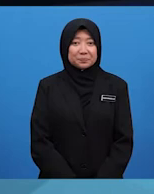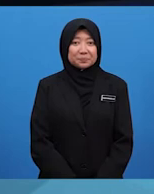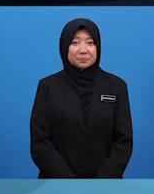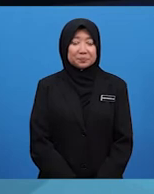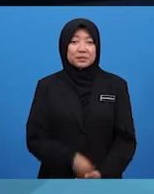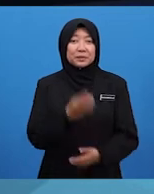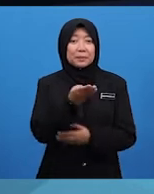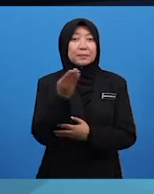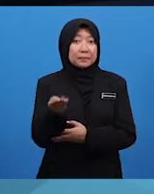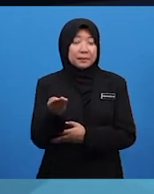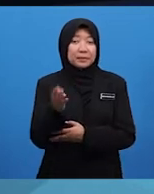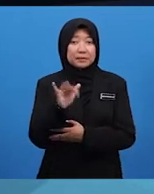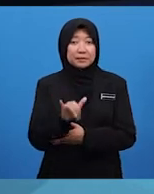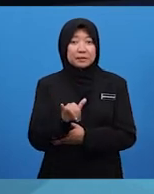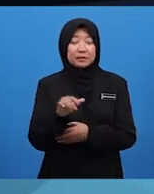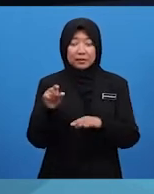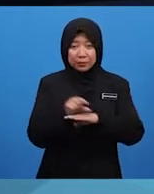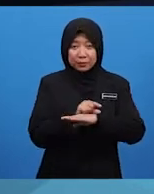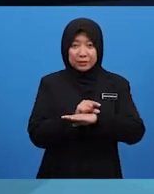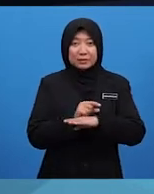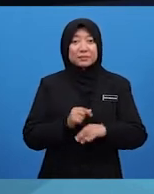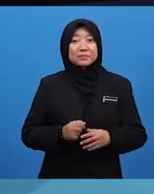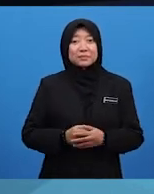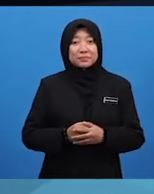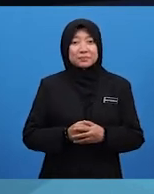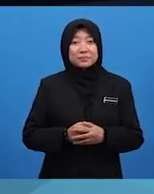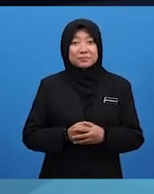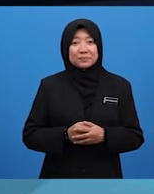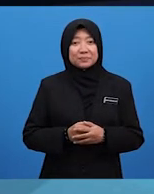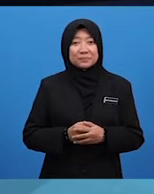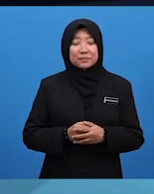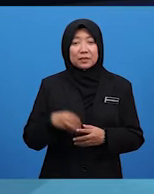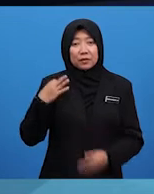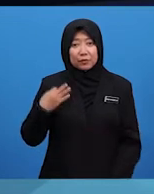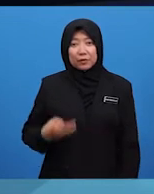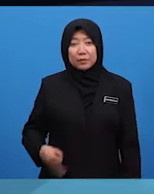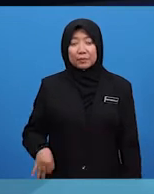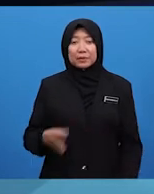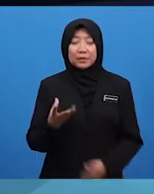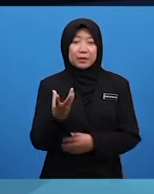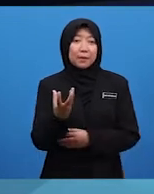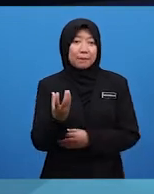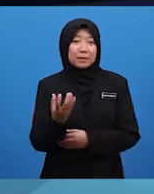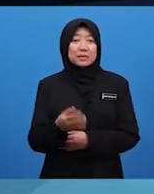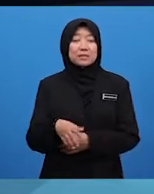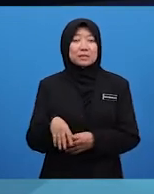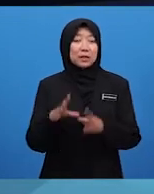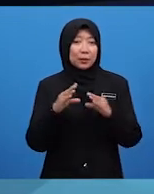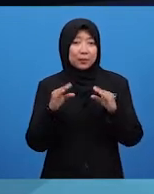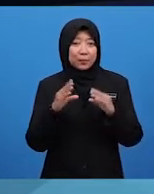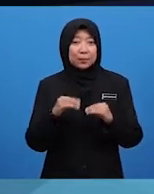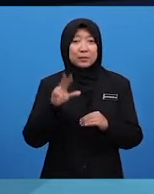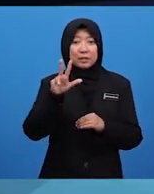Manakala bahan-bahan yang digunakan pula ialah fabrik kapas lembut berukuran 3